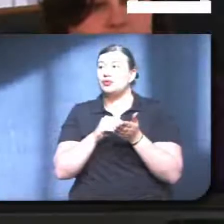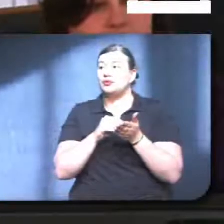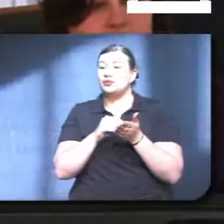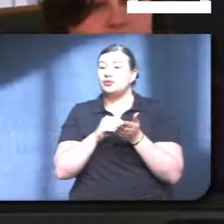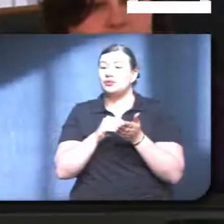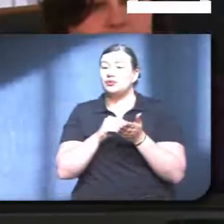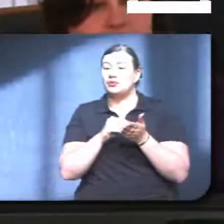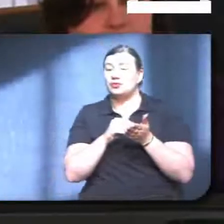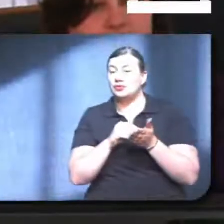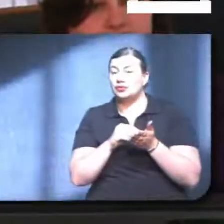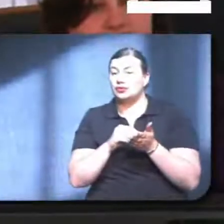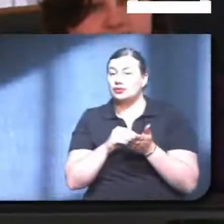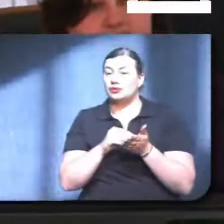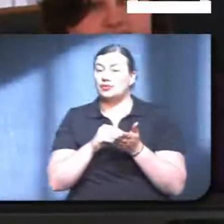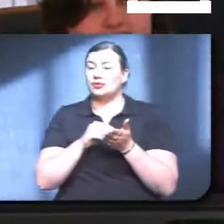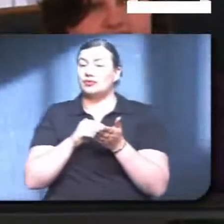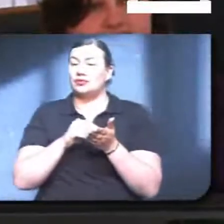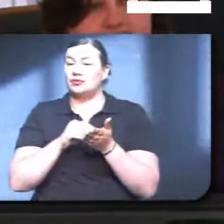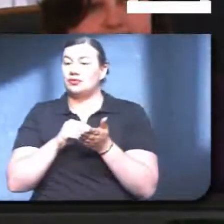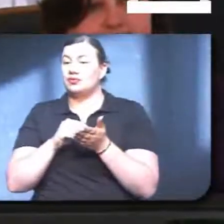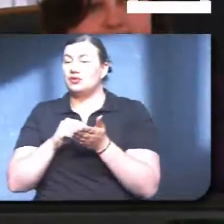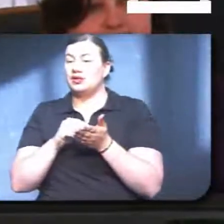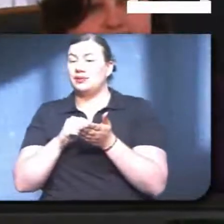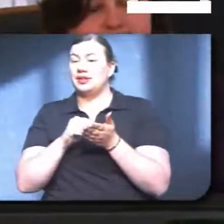ganze Zeit Wahlprogramm machen